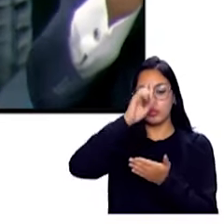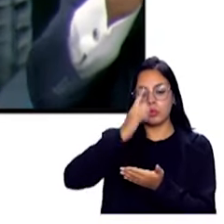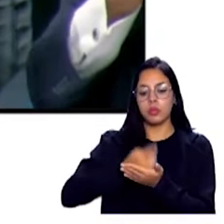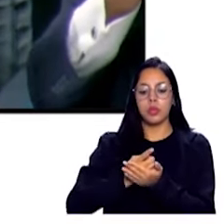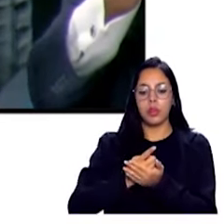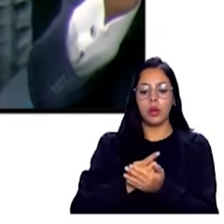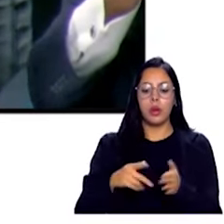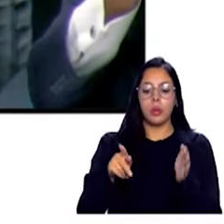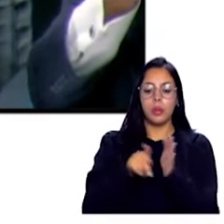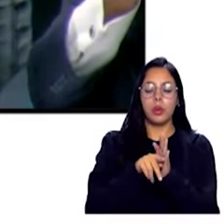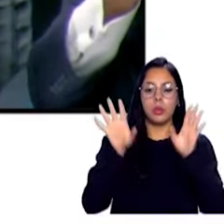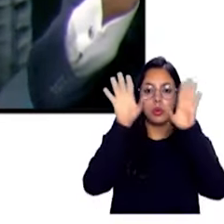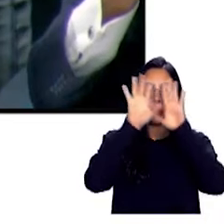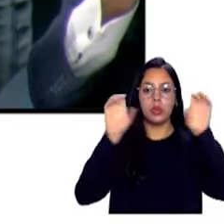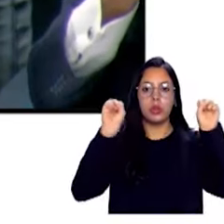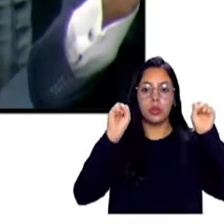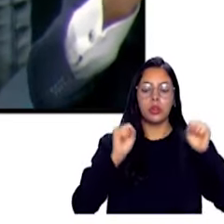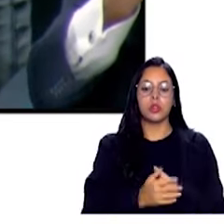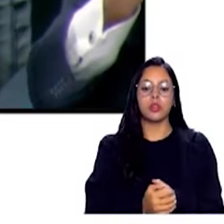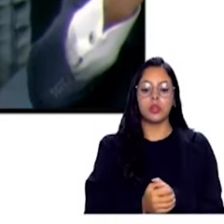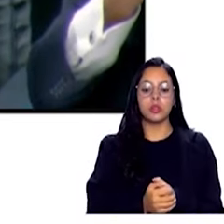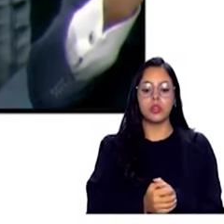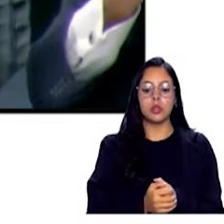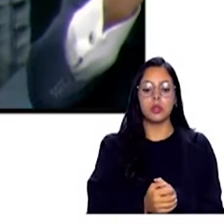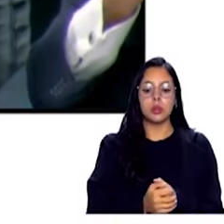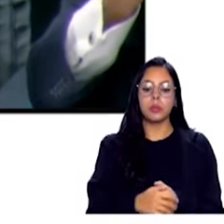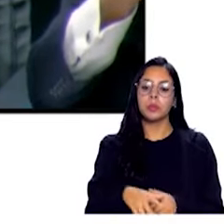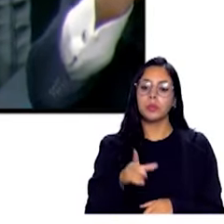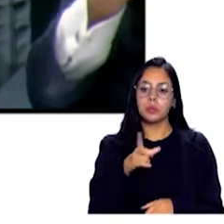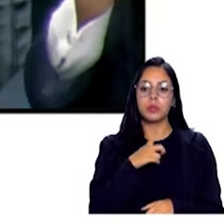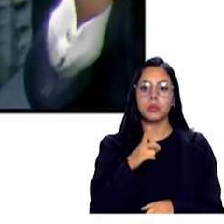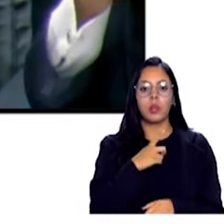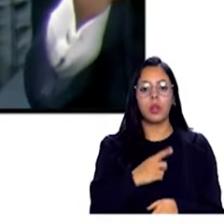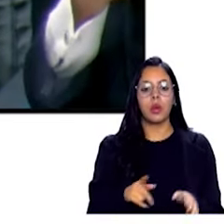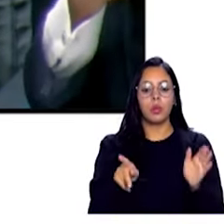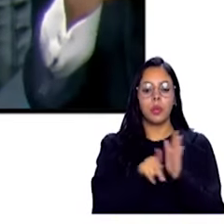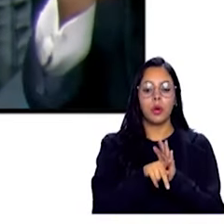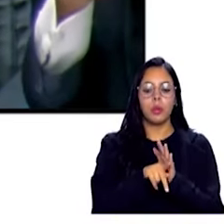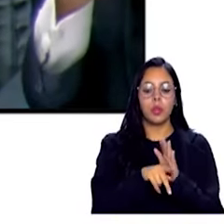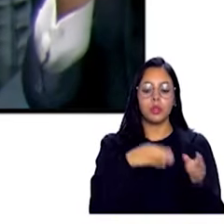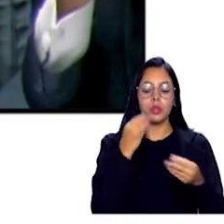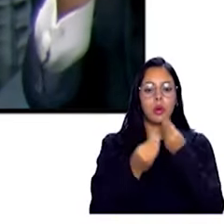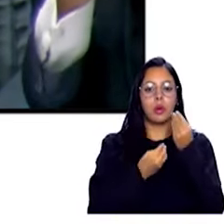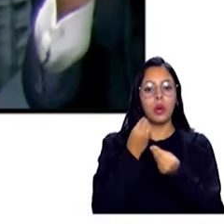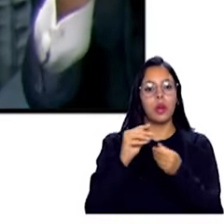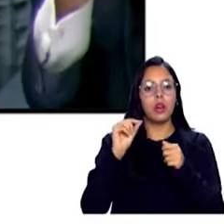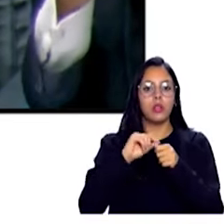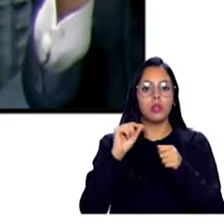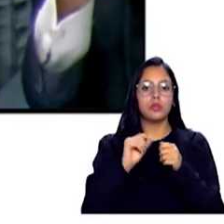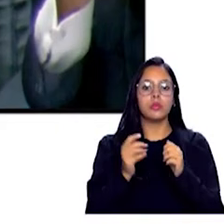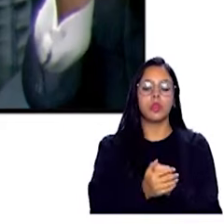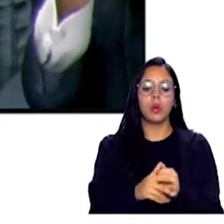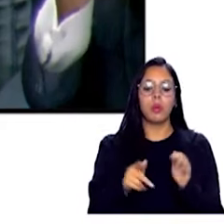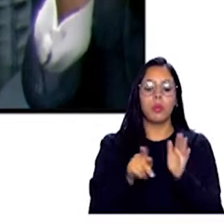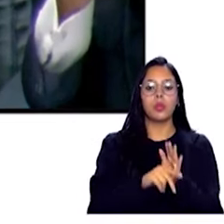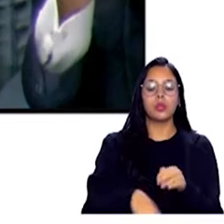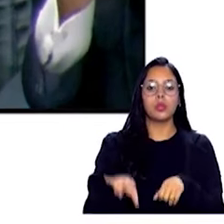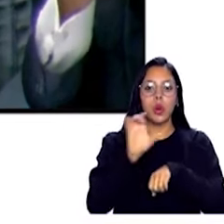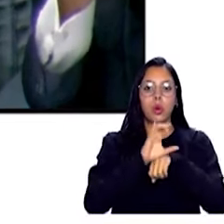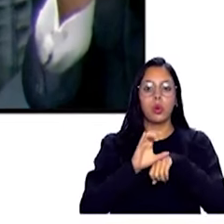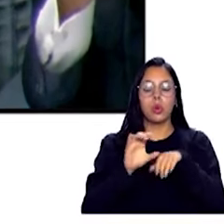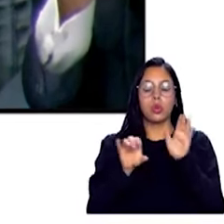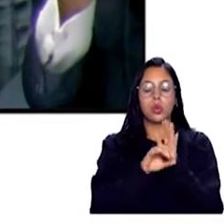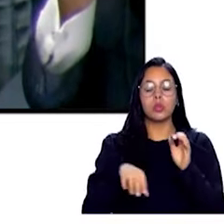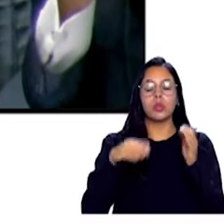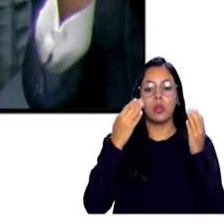forme qu'au fond ET c'est ce que le code civil le code de procédure civile français ramasse